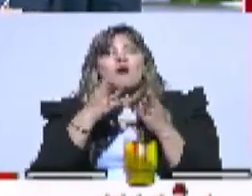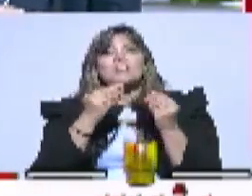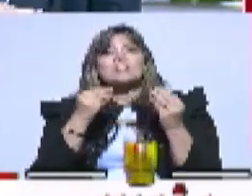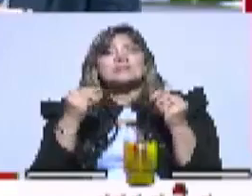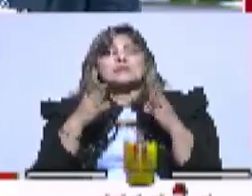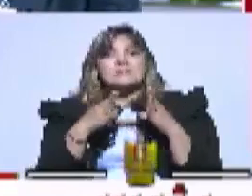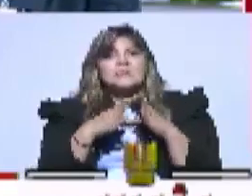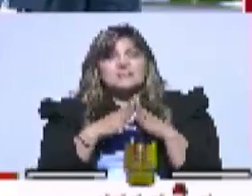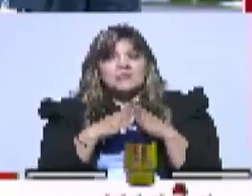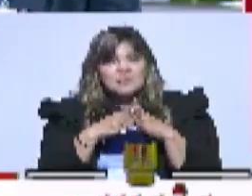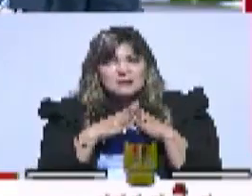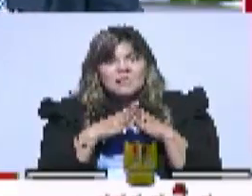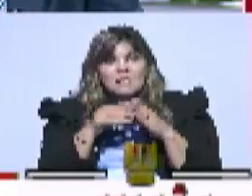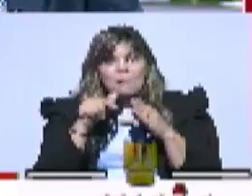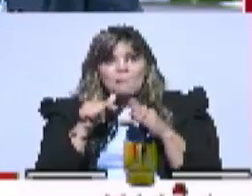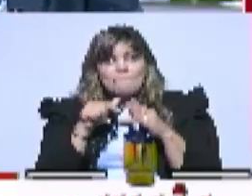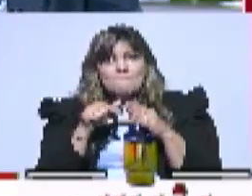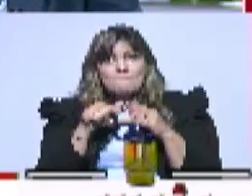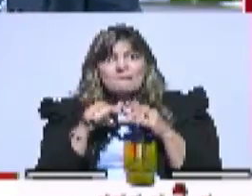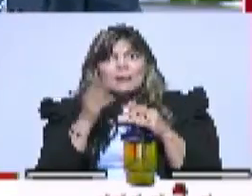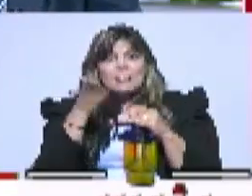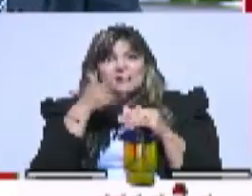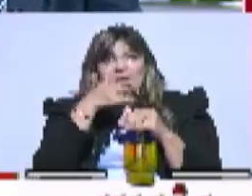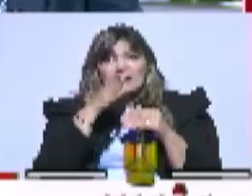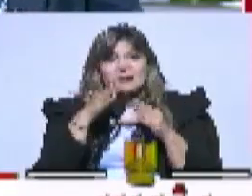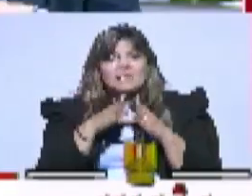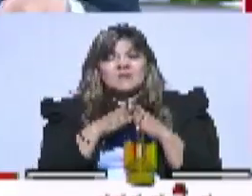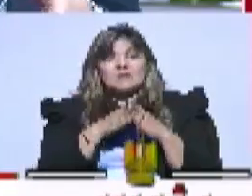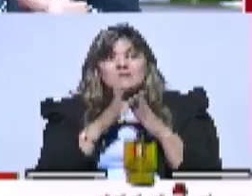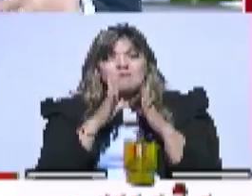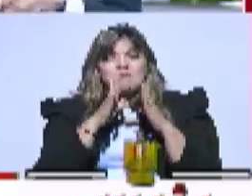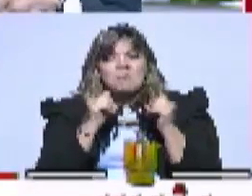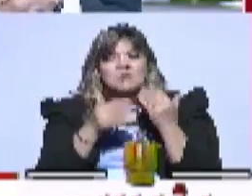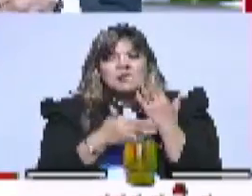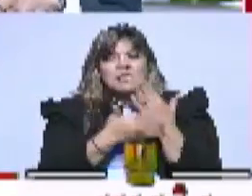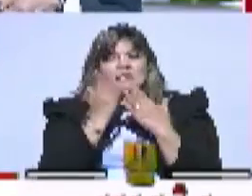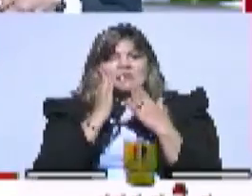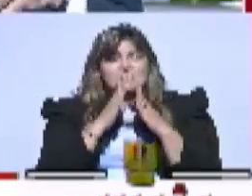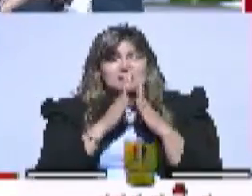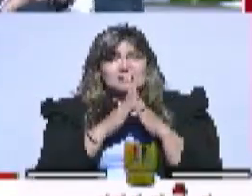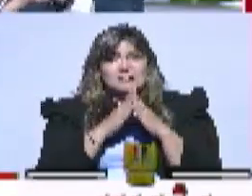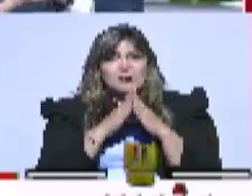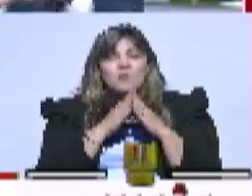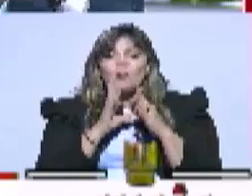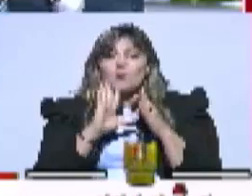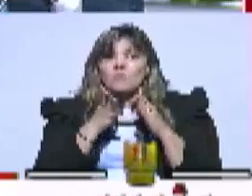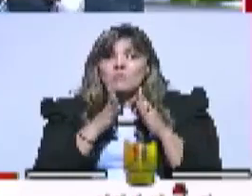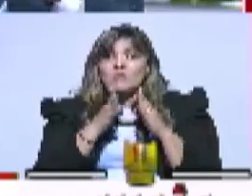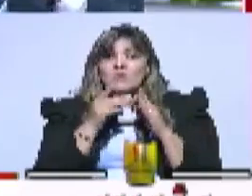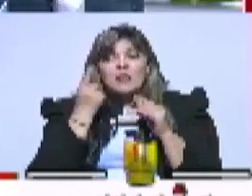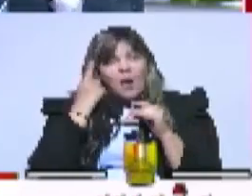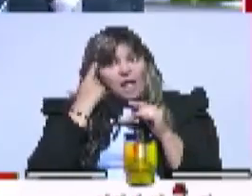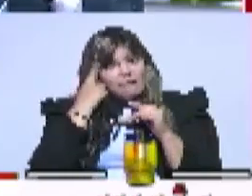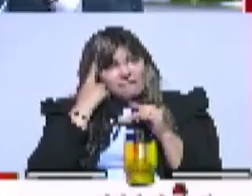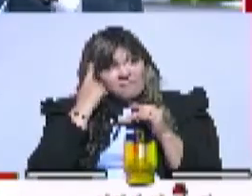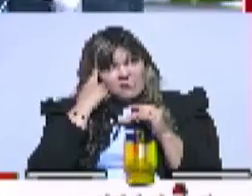عديدة من التاريخ بتاع مصر الحديث، وبالتالي